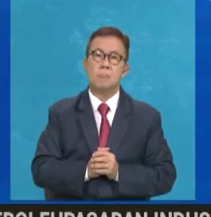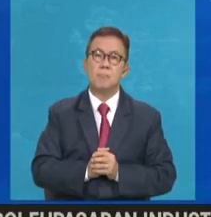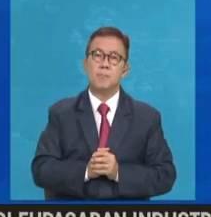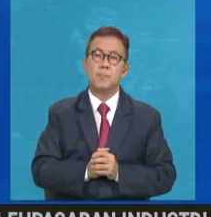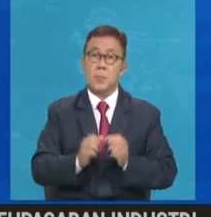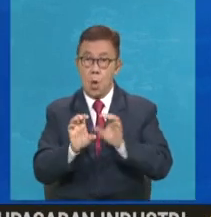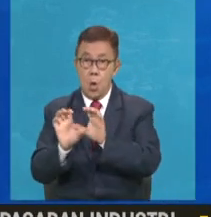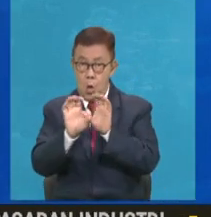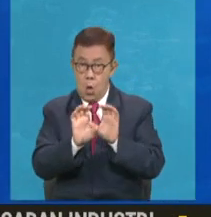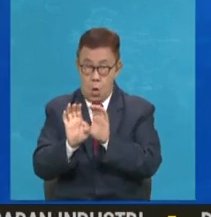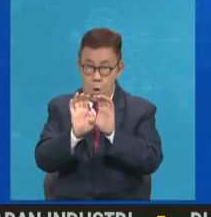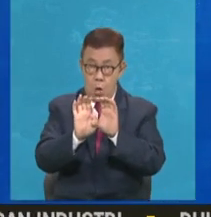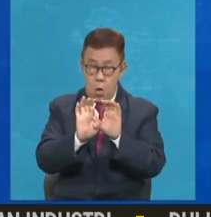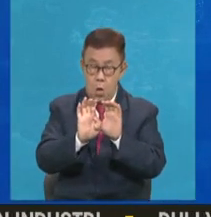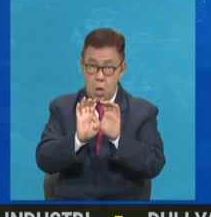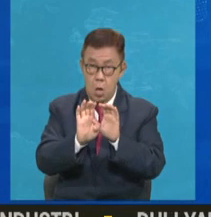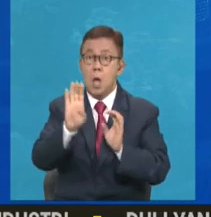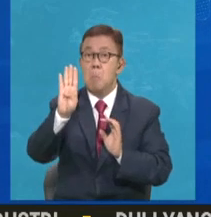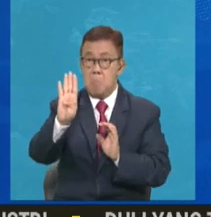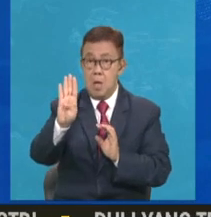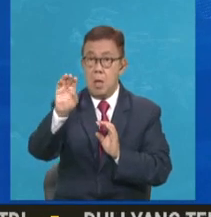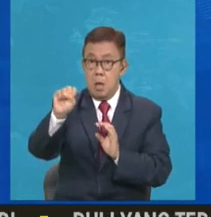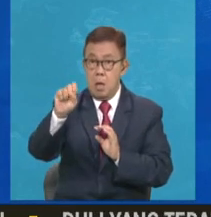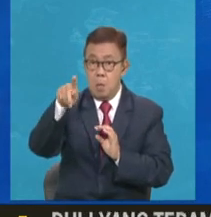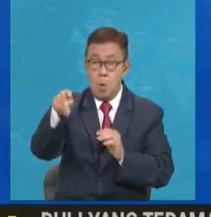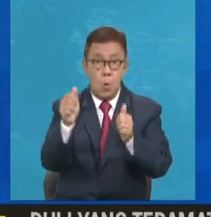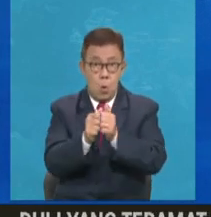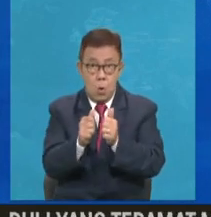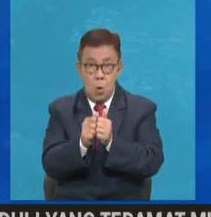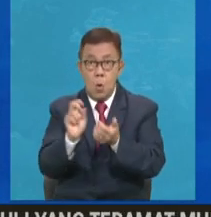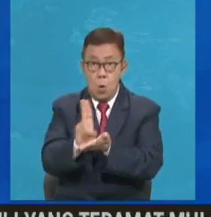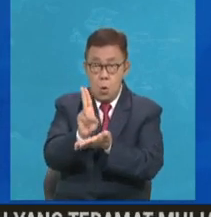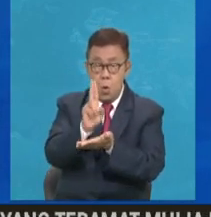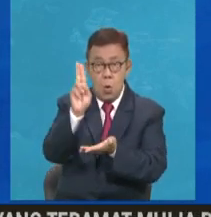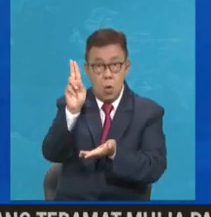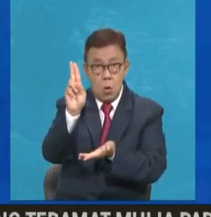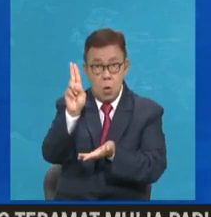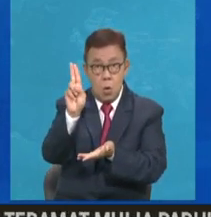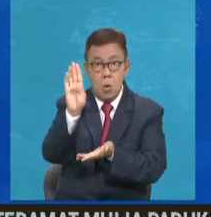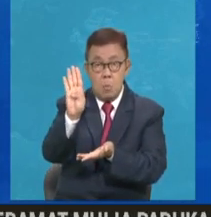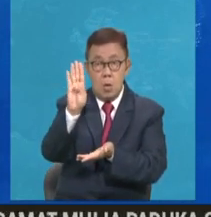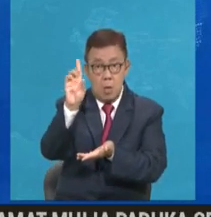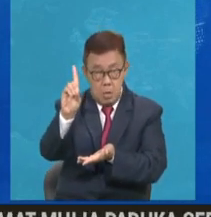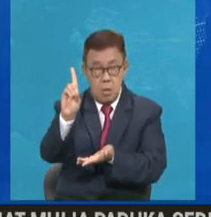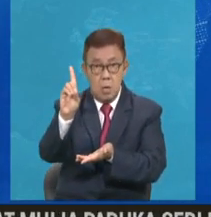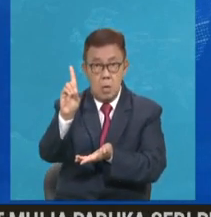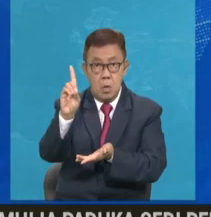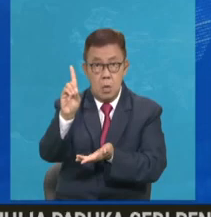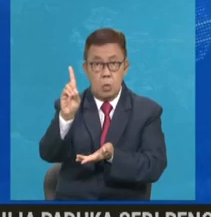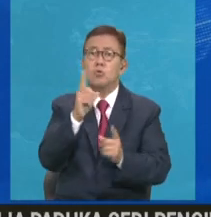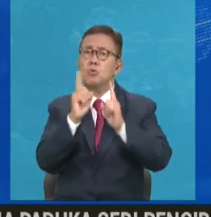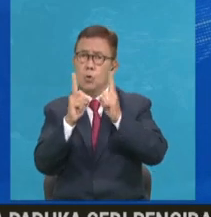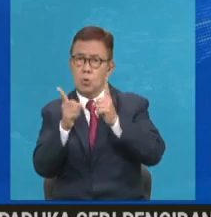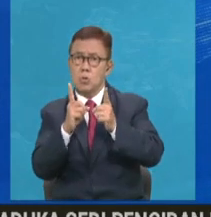Syarikat minyak bruneisal segera berhak BSP dengan kerjasama University Brunei Darussalam menganjurkan